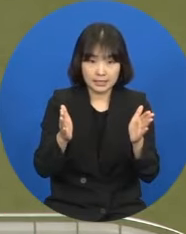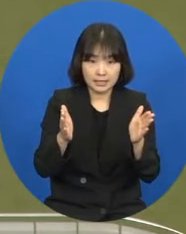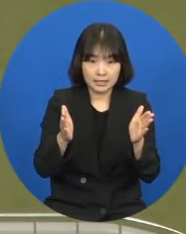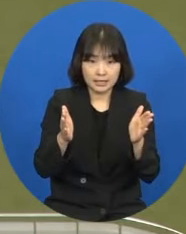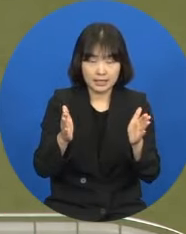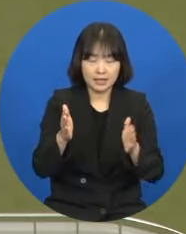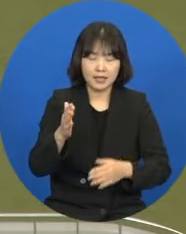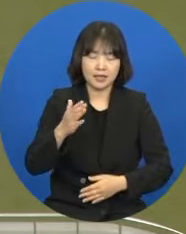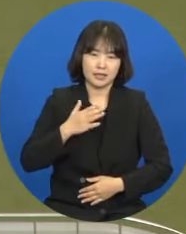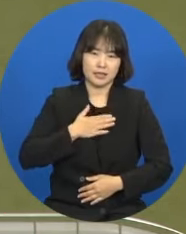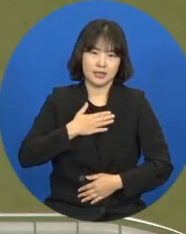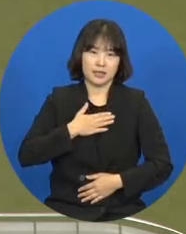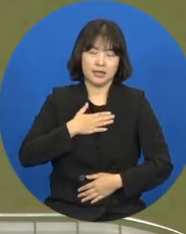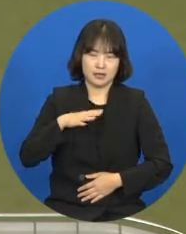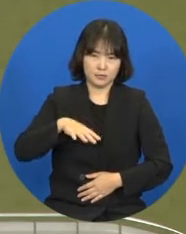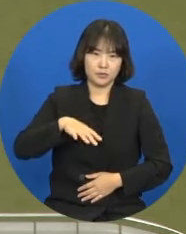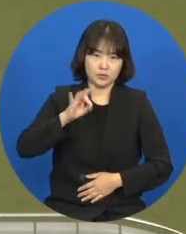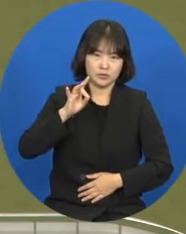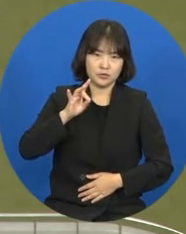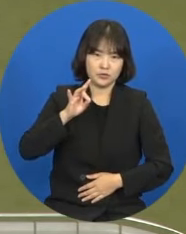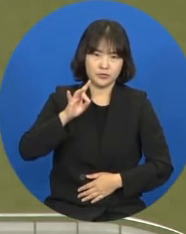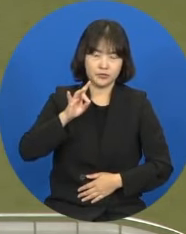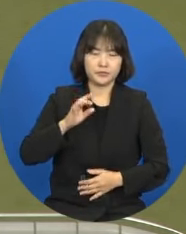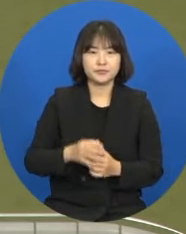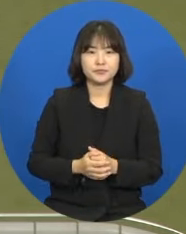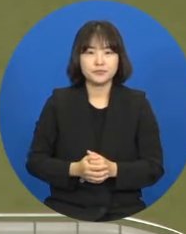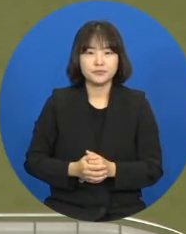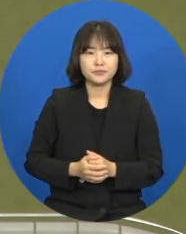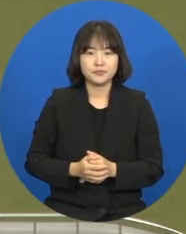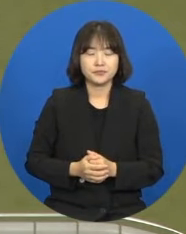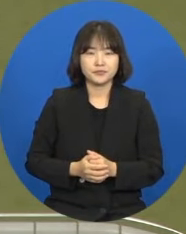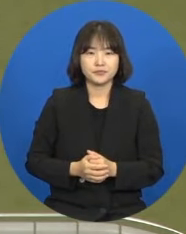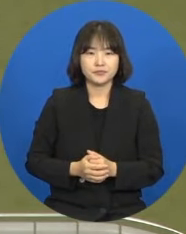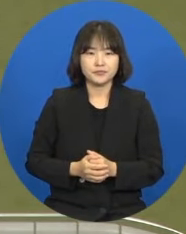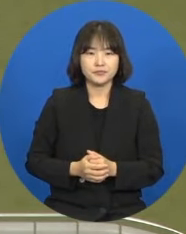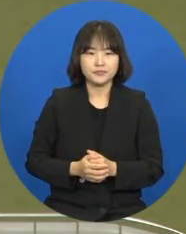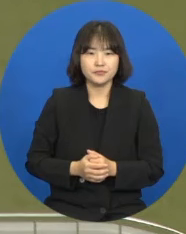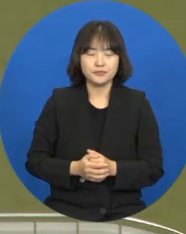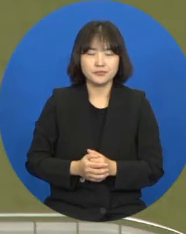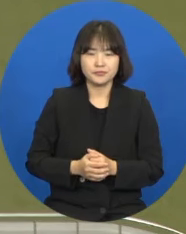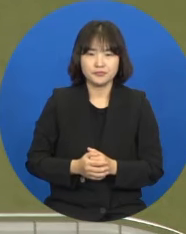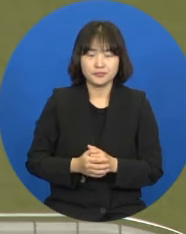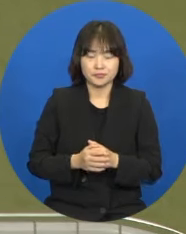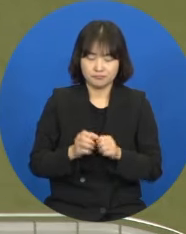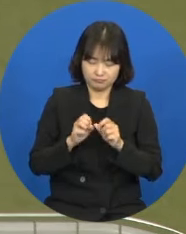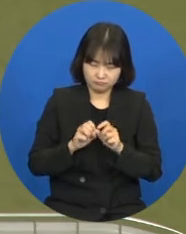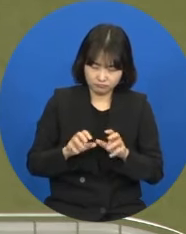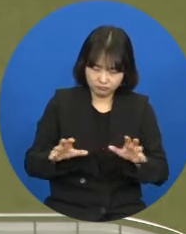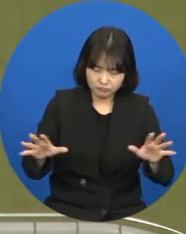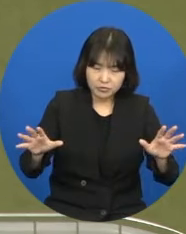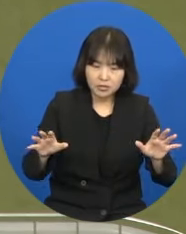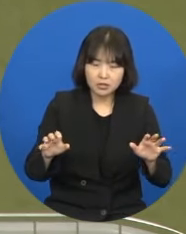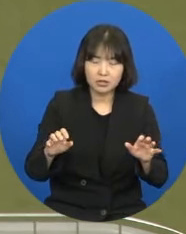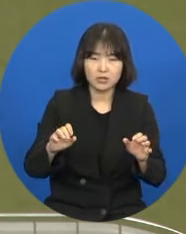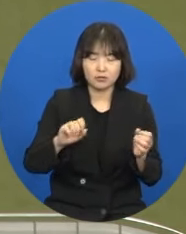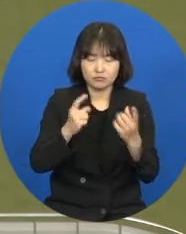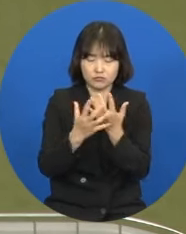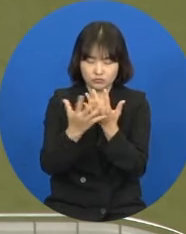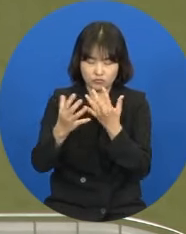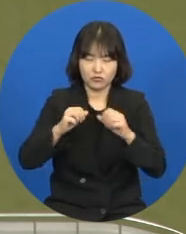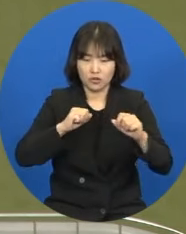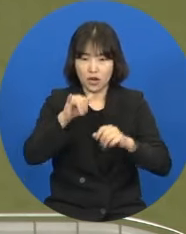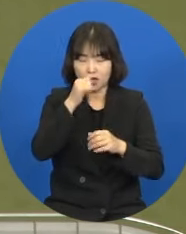우리 자신으로부터 시작이 되어서 하기까지 퍼져나가는 그 놀라운 부흥의 역사가 일어나게 되기를